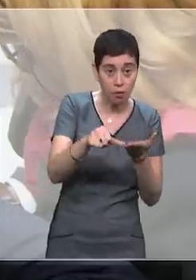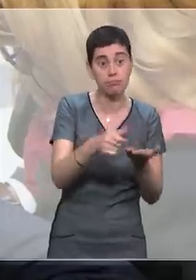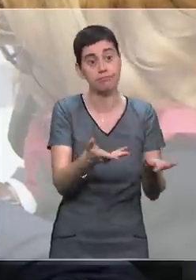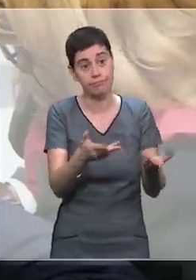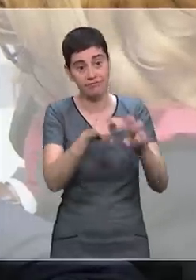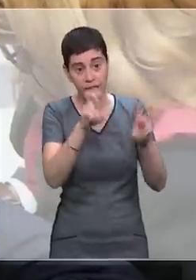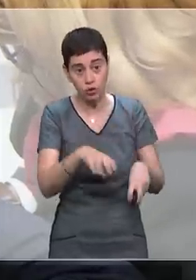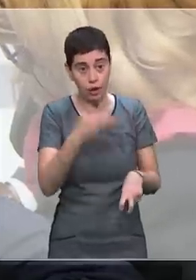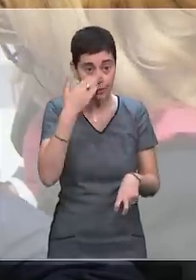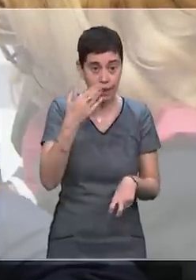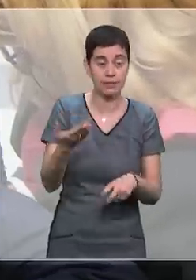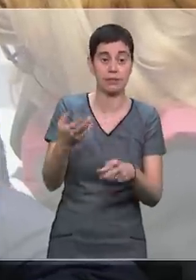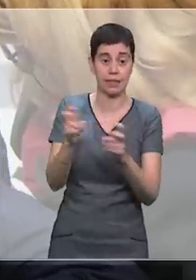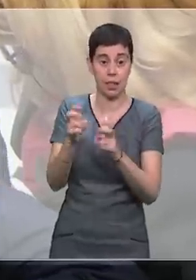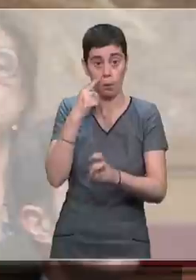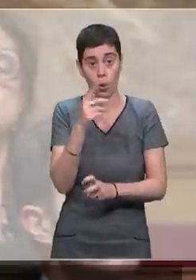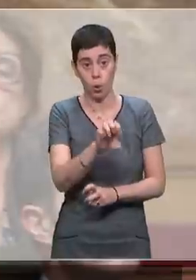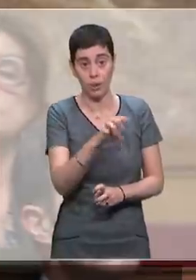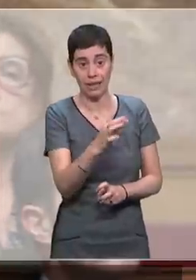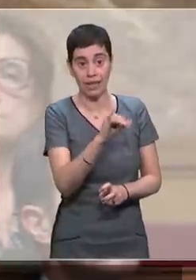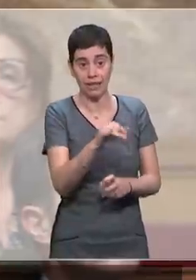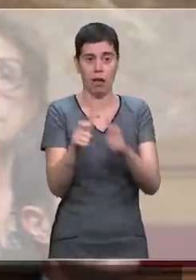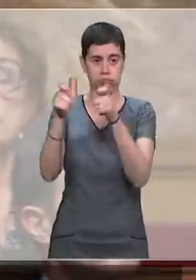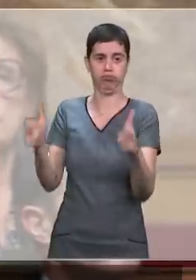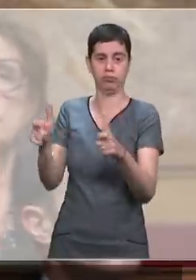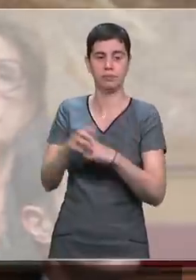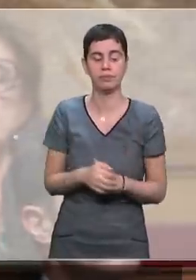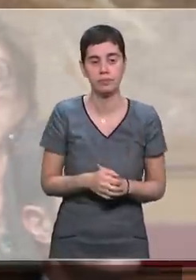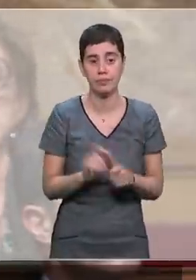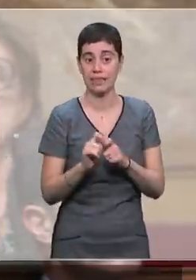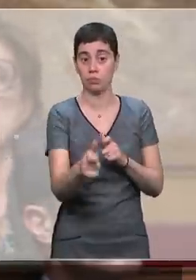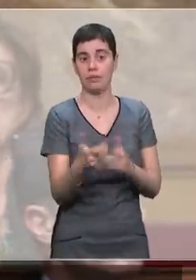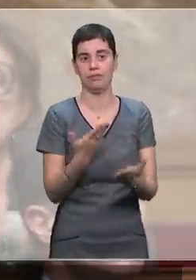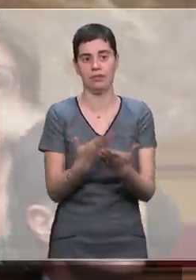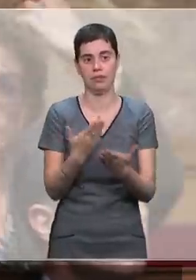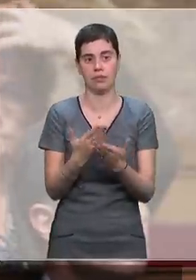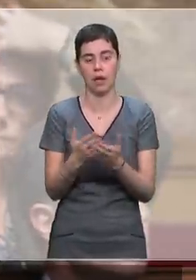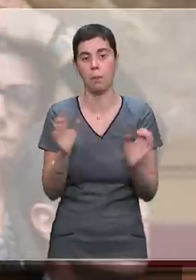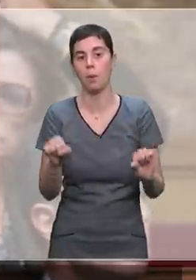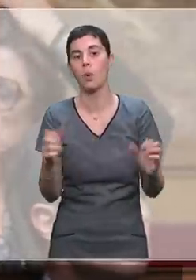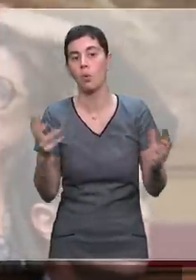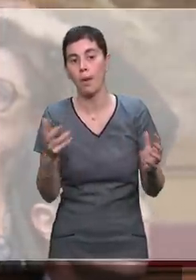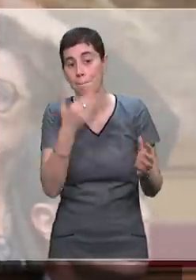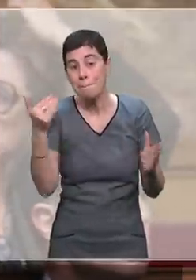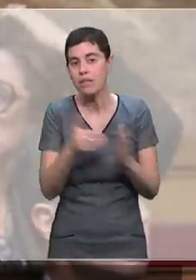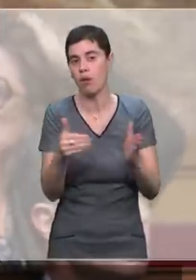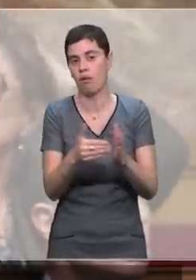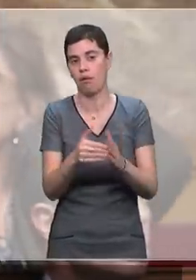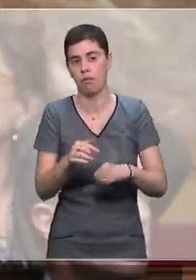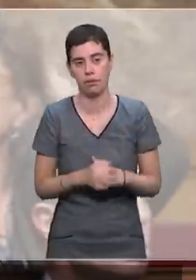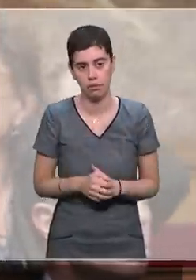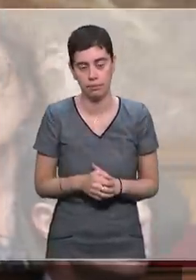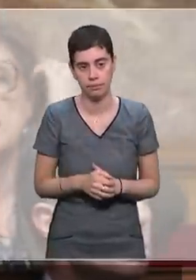d'électricité pour les ETI et les grandes entreprises. Or, ces dispositifs peuvent être encore améliorés, notamment en